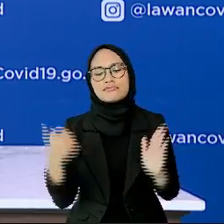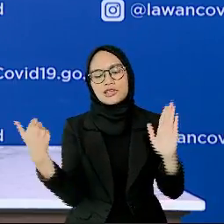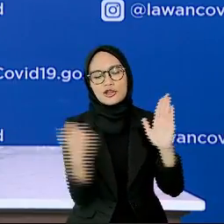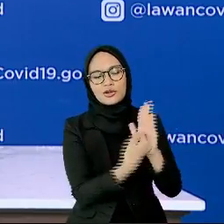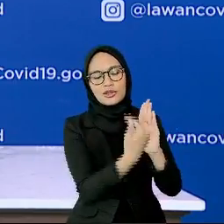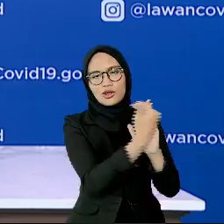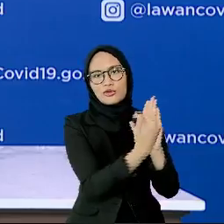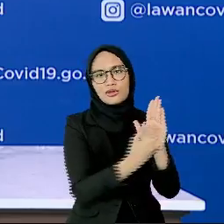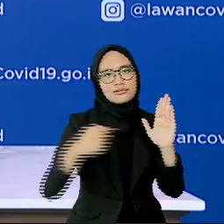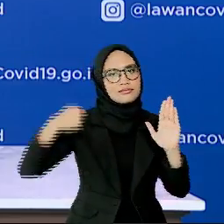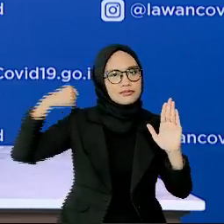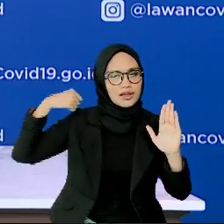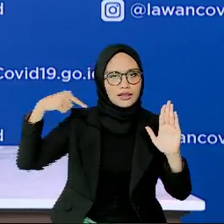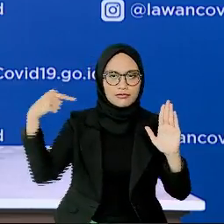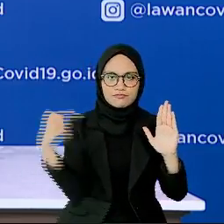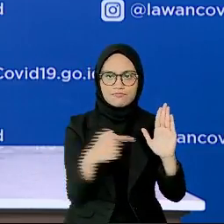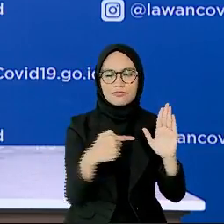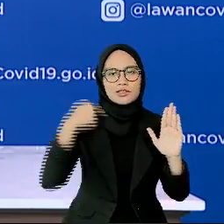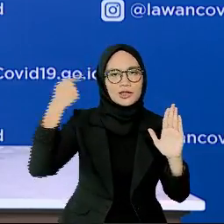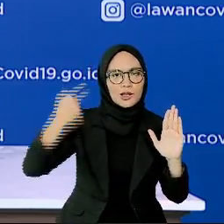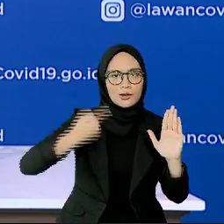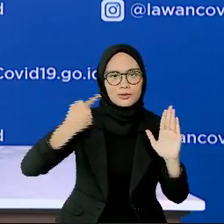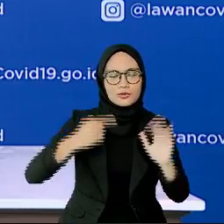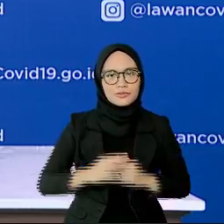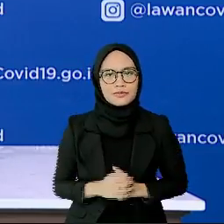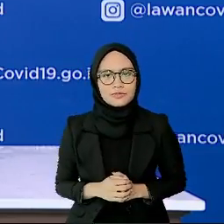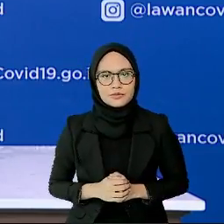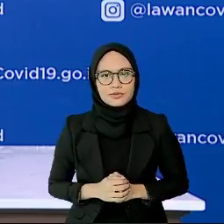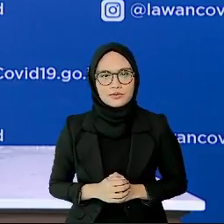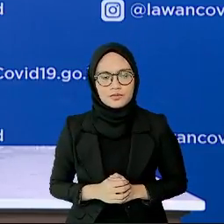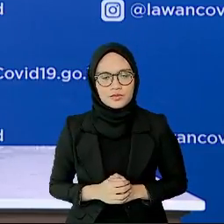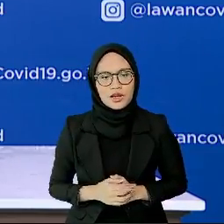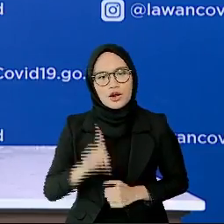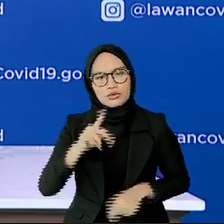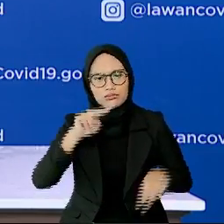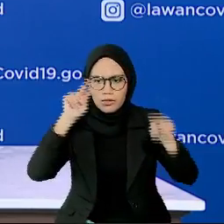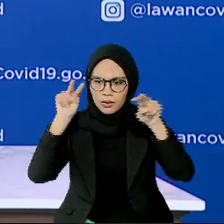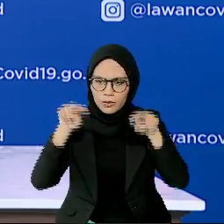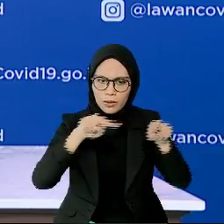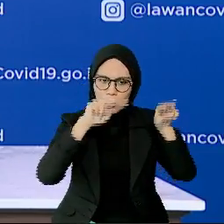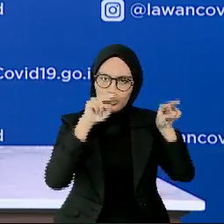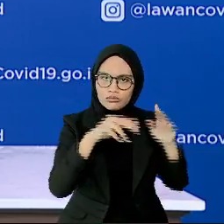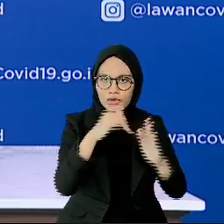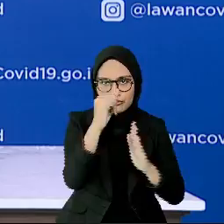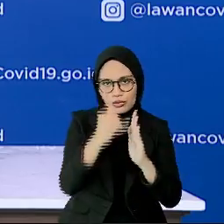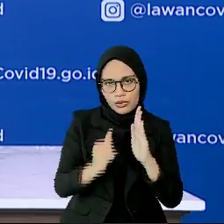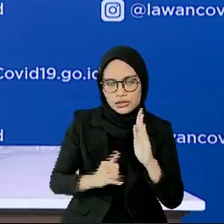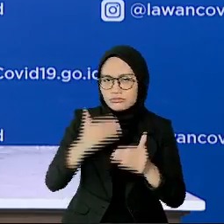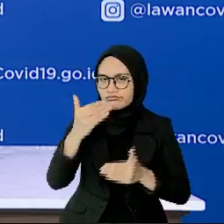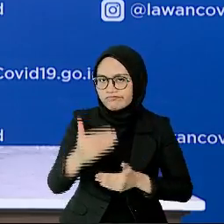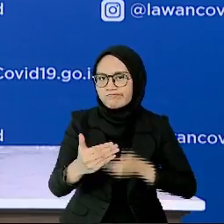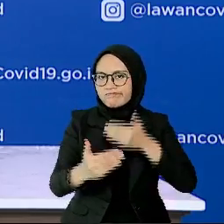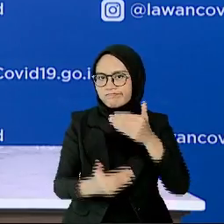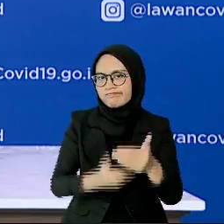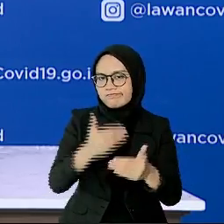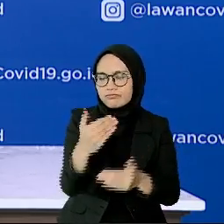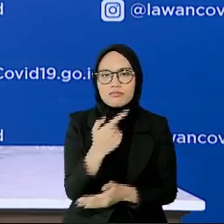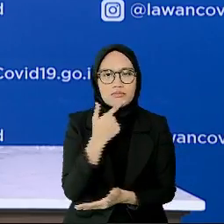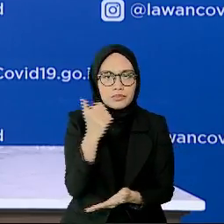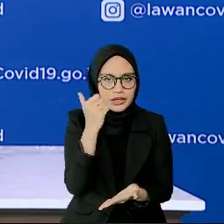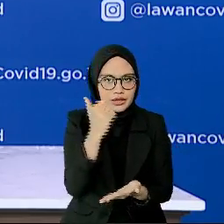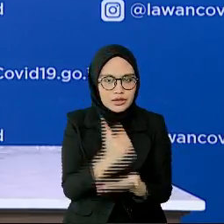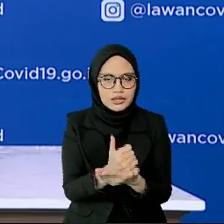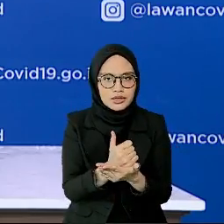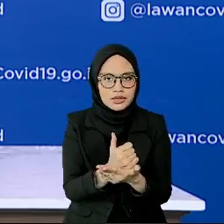kepatuhan protokol kesehatan kolektif yang tinggi. Monitoring dan evaluasi berkala menjadi penting untuk